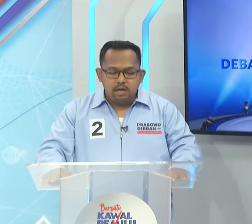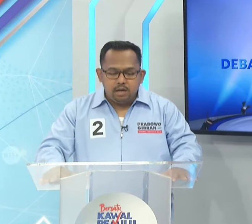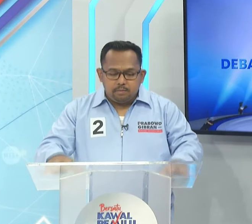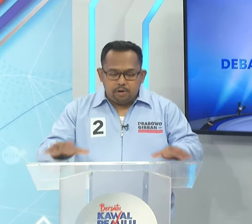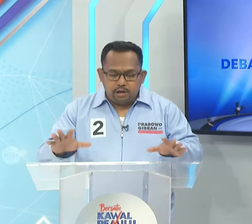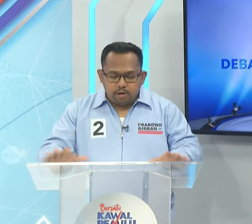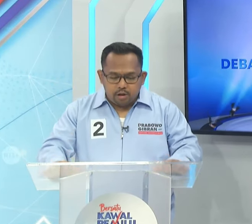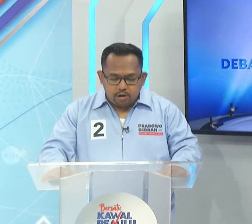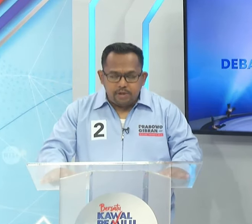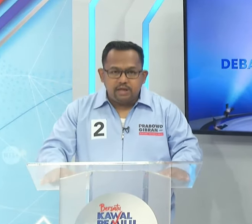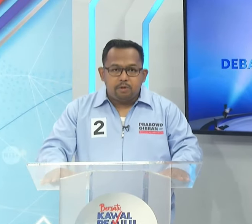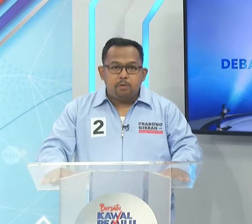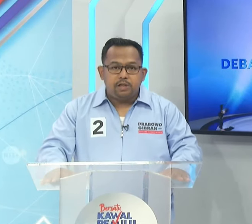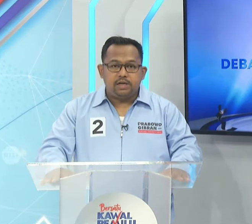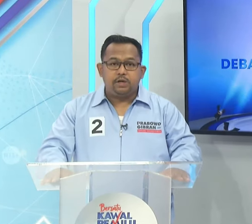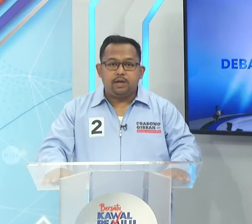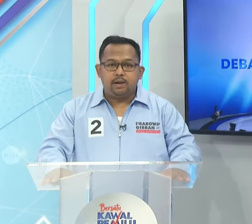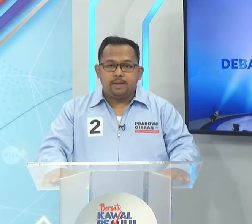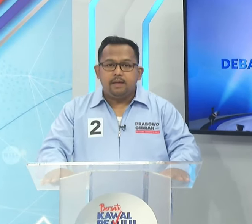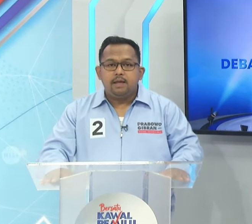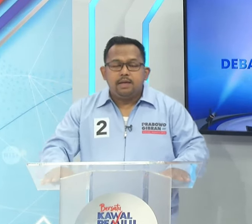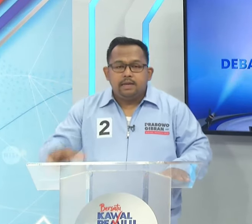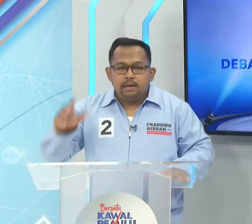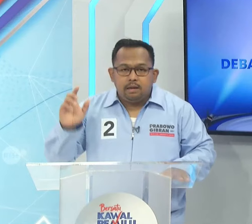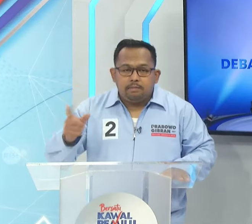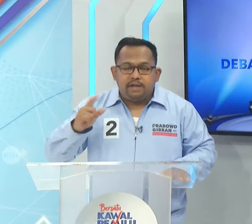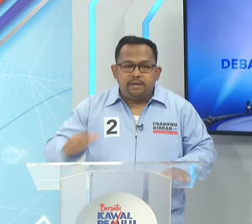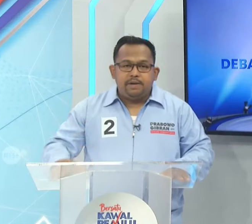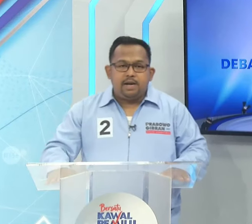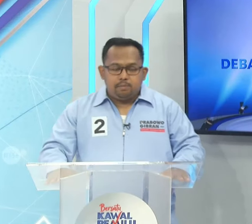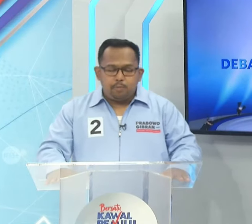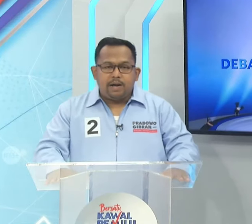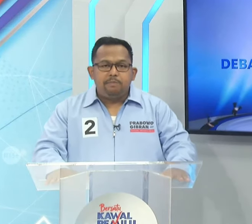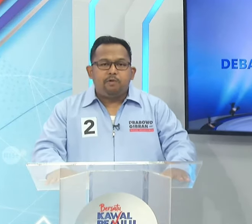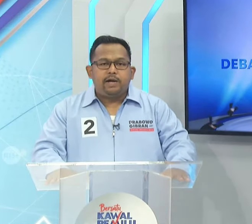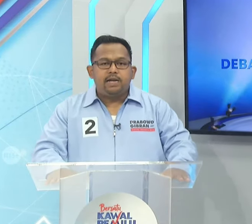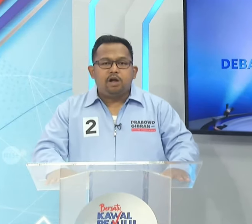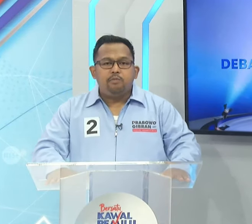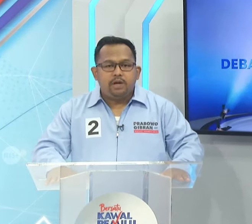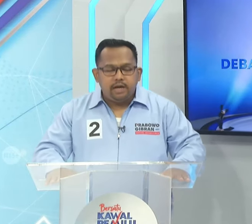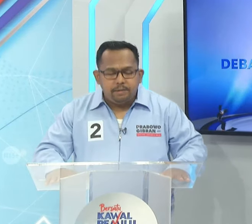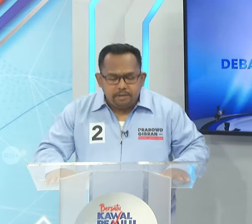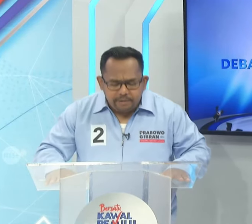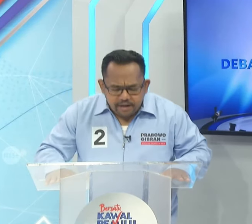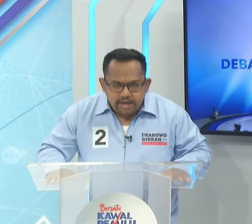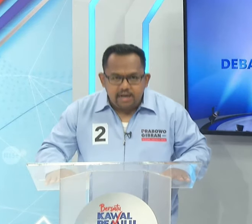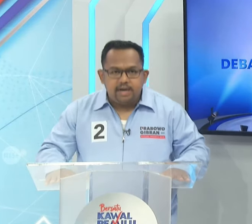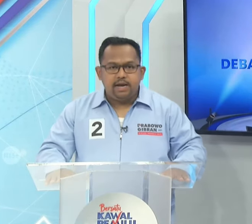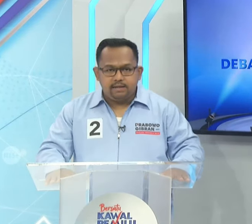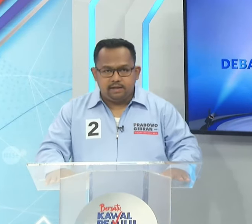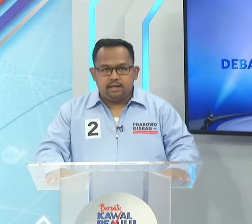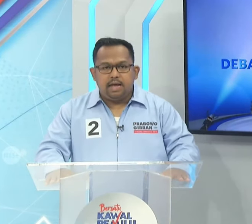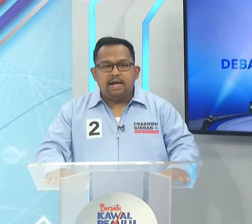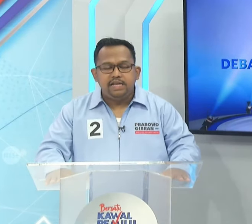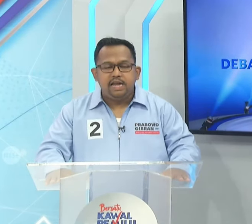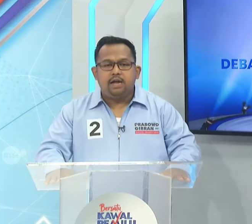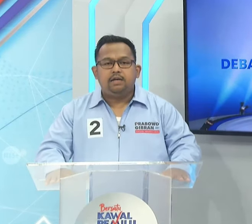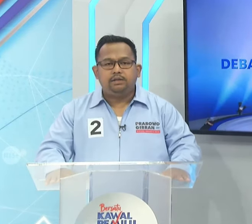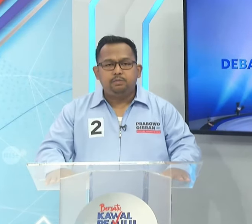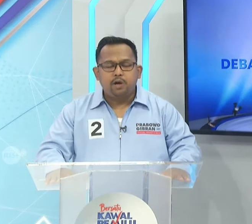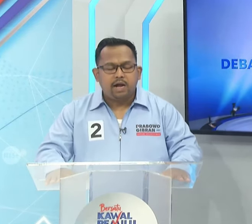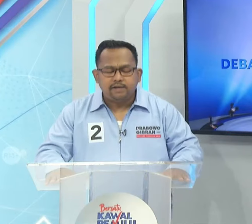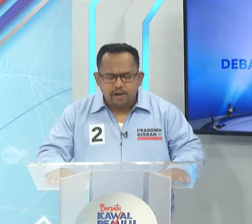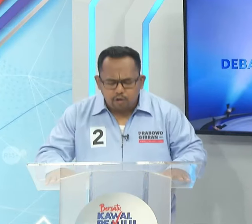politik kita politik e domestik maupun internasional 20 detik lagi pas Gibran merupakan perwakilan kaum milenial dan genz